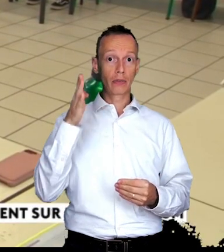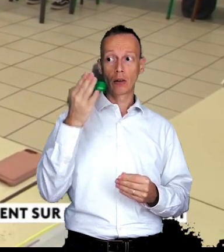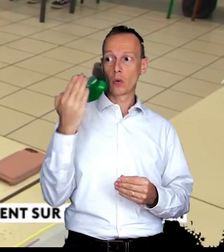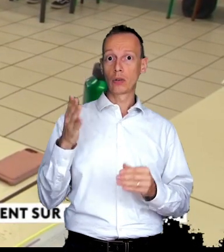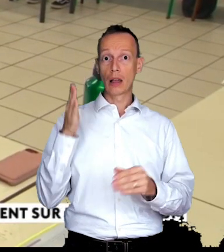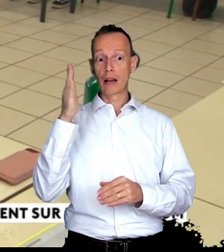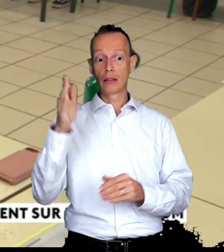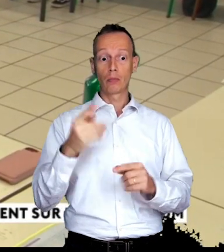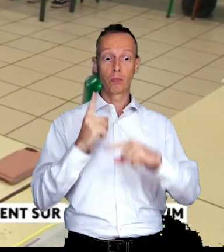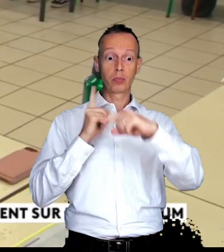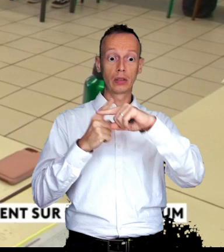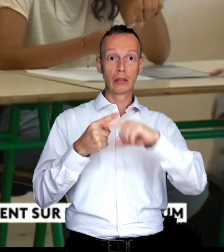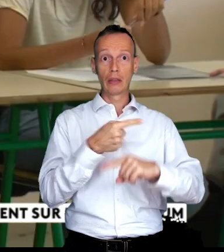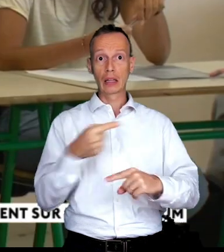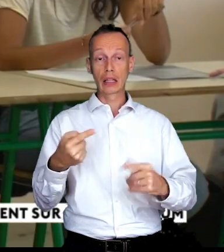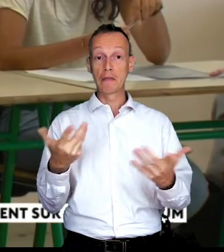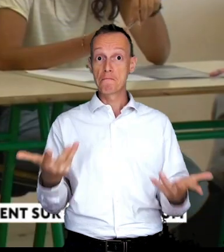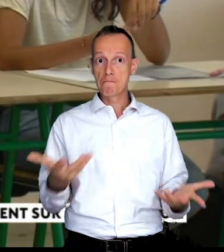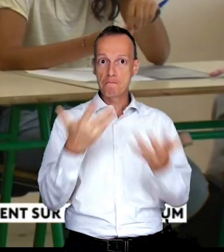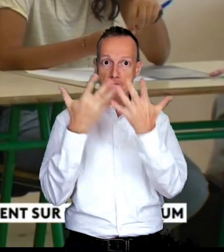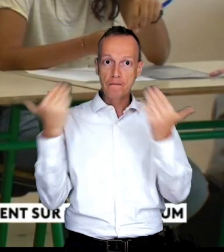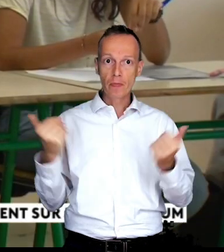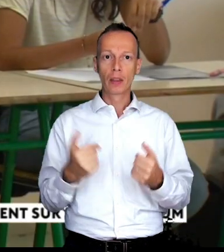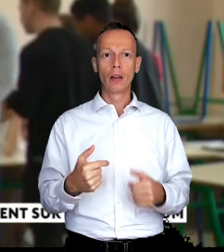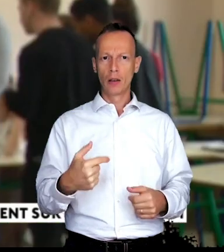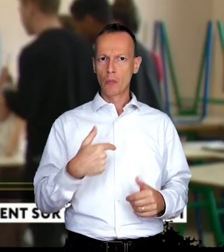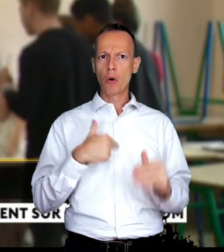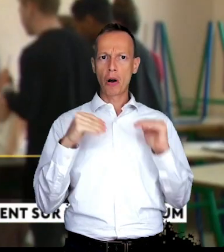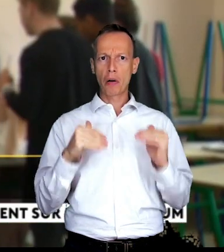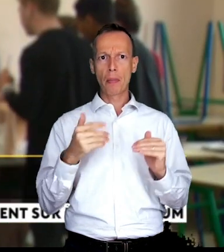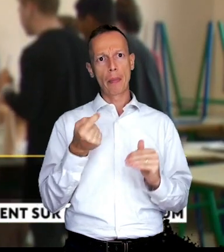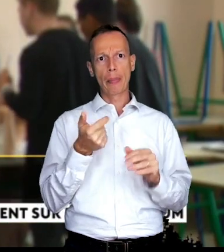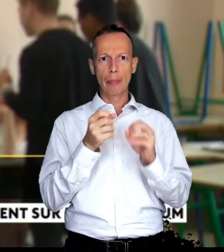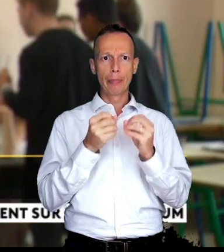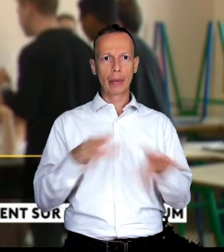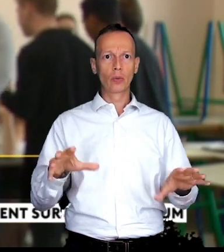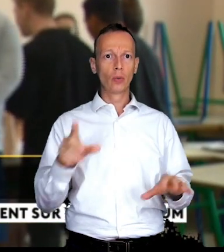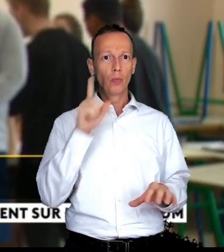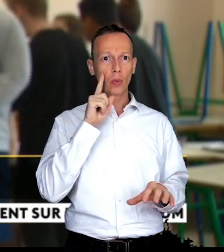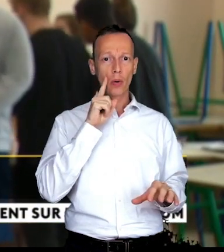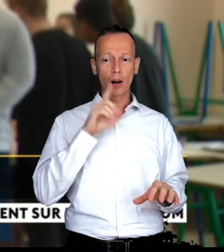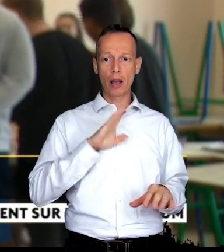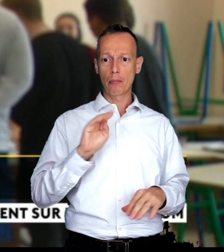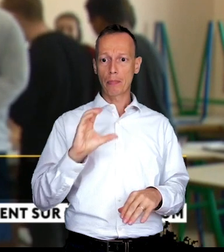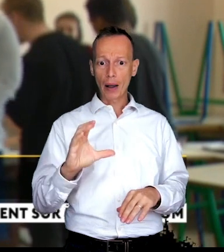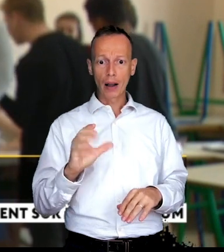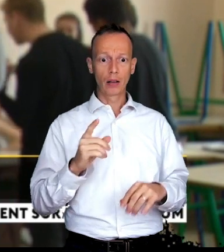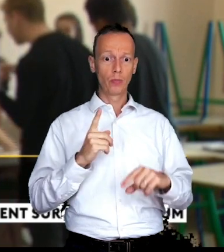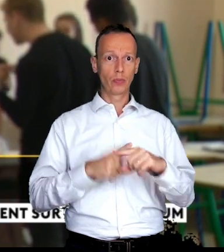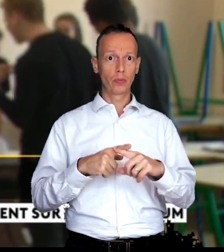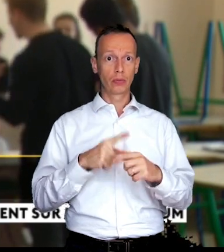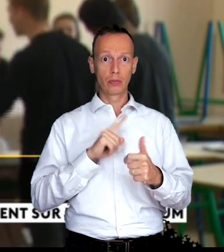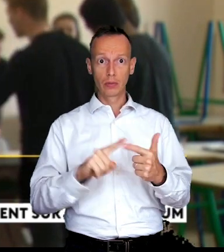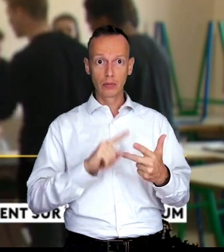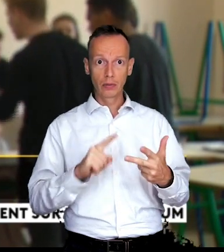économique du pays, comment on va se dérouler parce que ça va permettre à mon futur, à moi et aux autres de bien se développer ou pas.